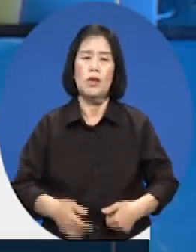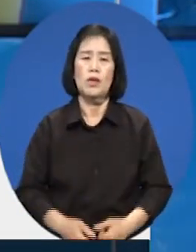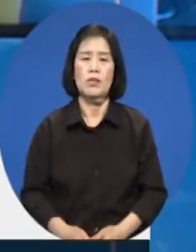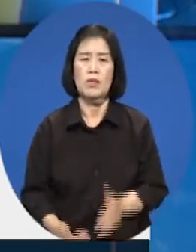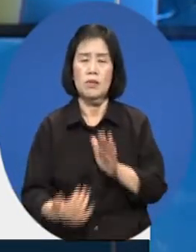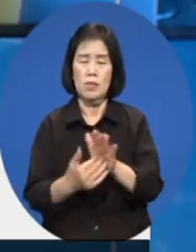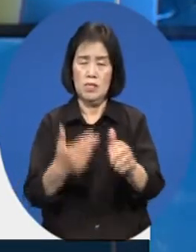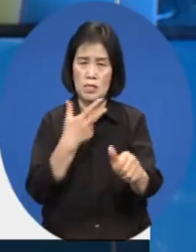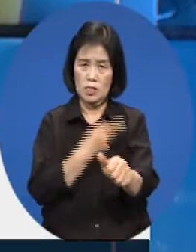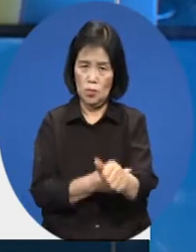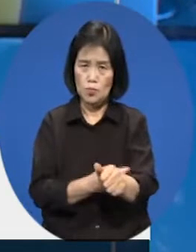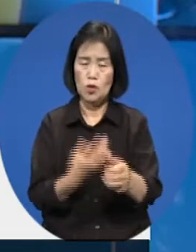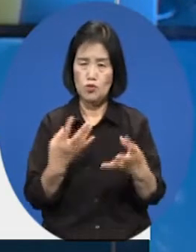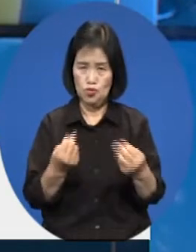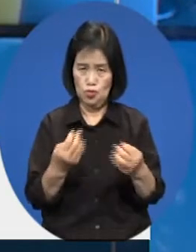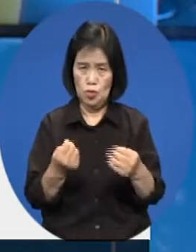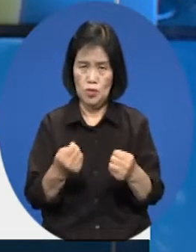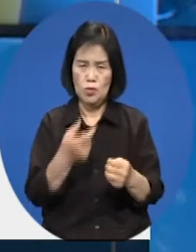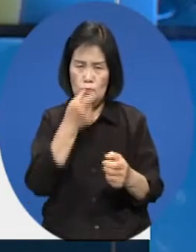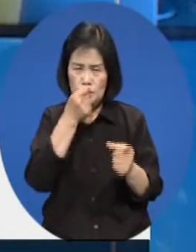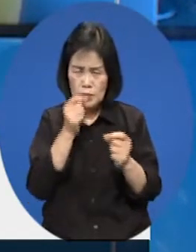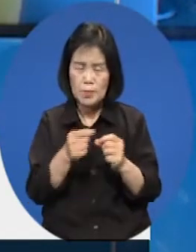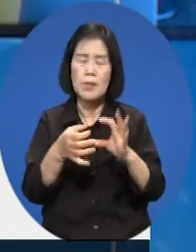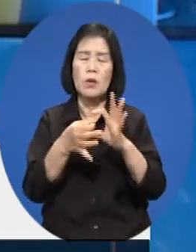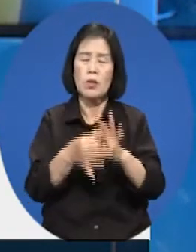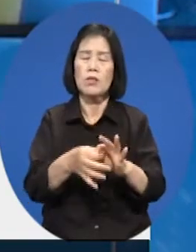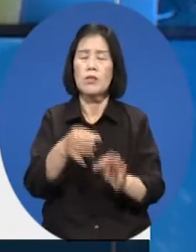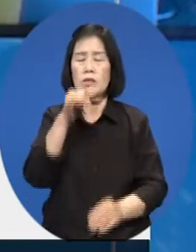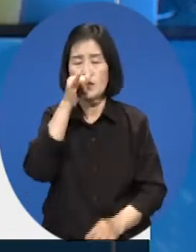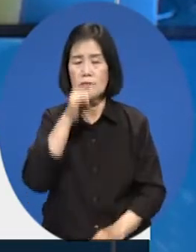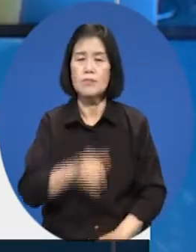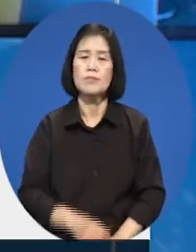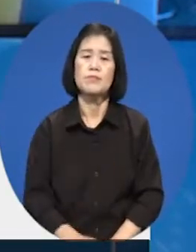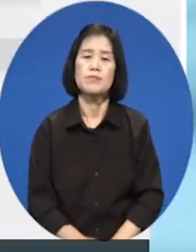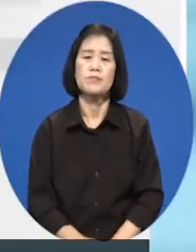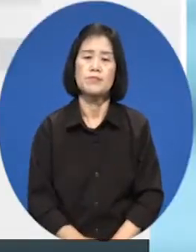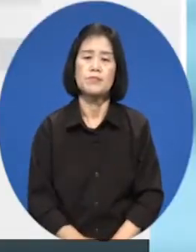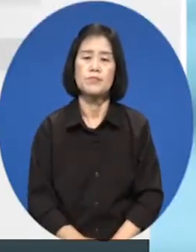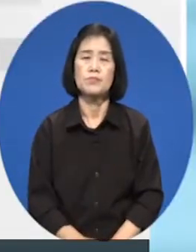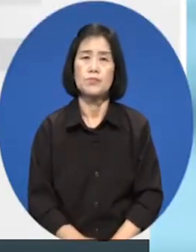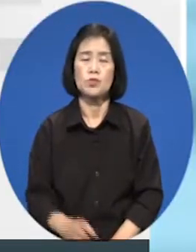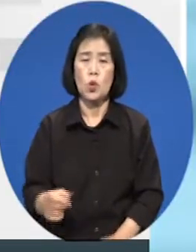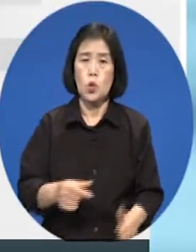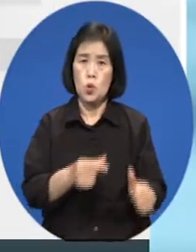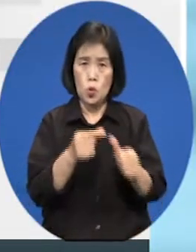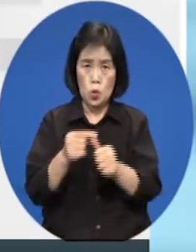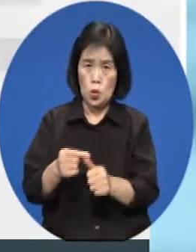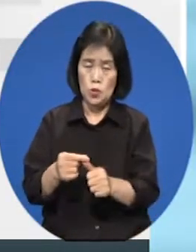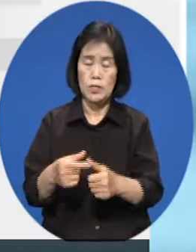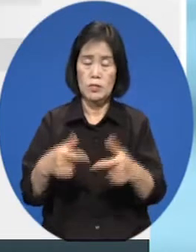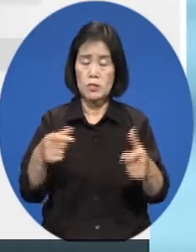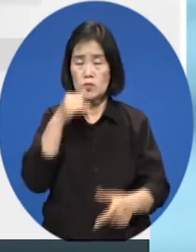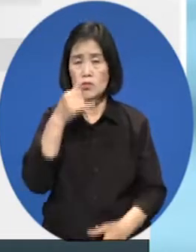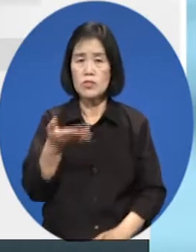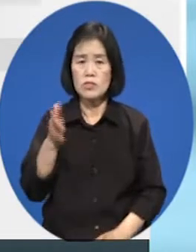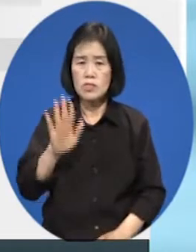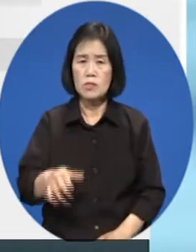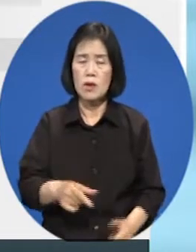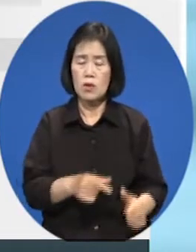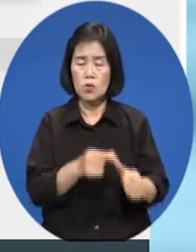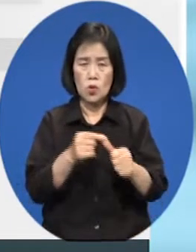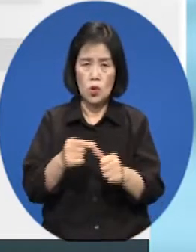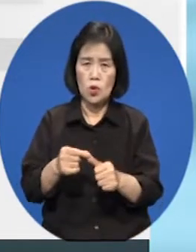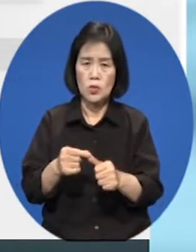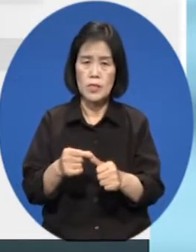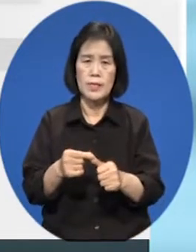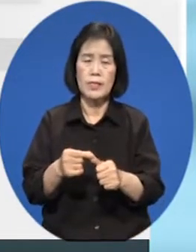백신 접종률과도 굉장히 밀접한 관계가 있다라고 얘기할 수가 있는데. 그 다음에 이제 고용이 좋아지고는 있다고 하지만은 고용이 뭐